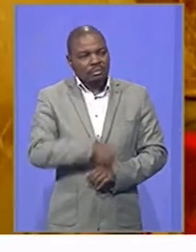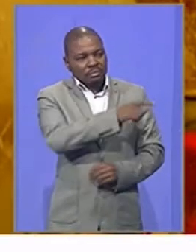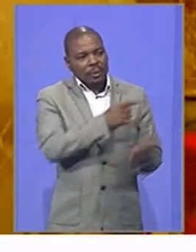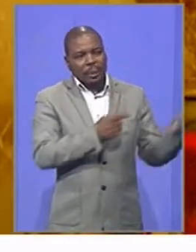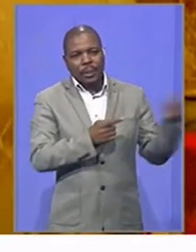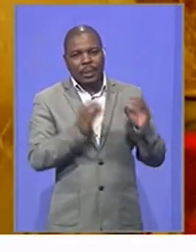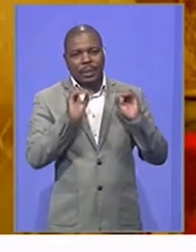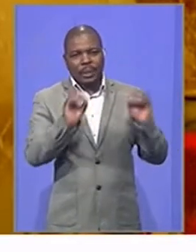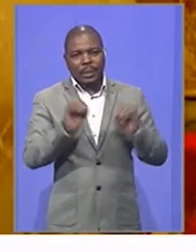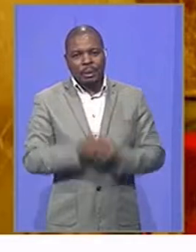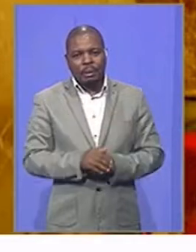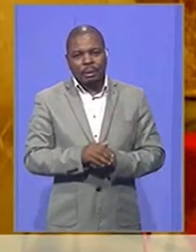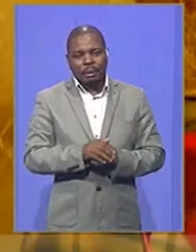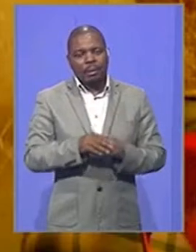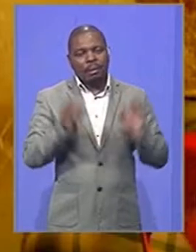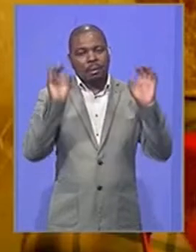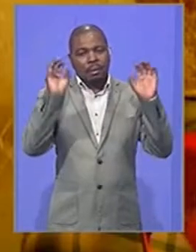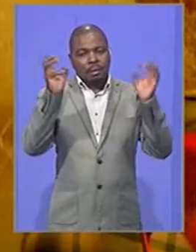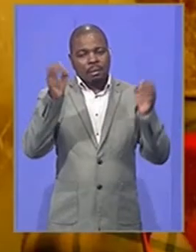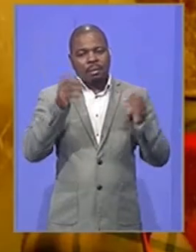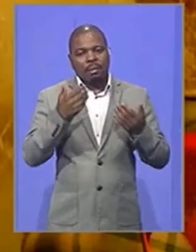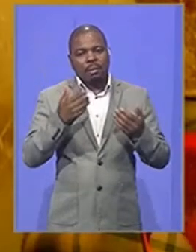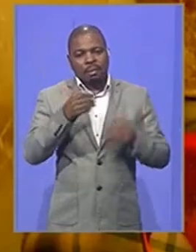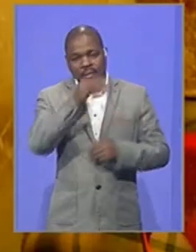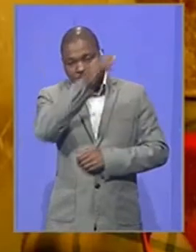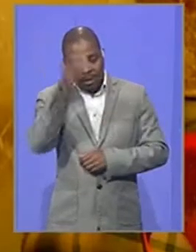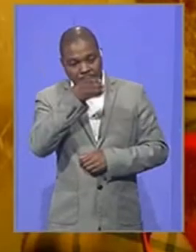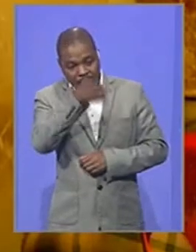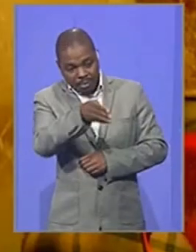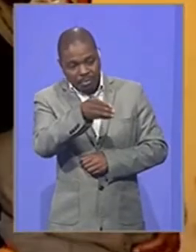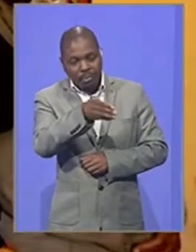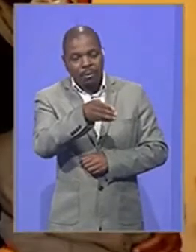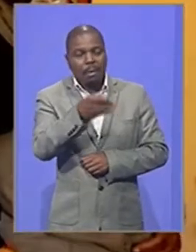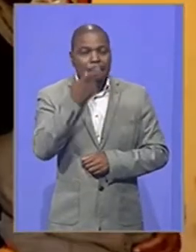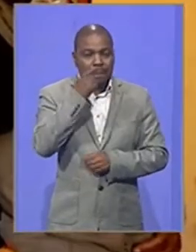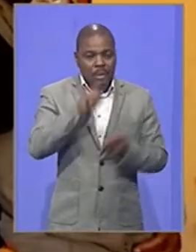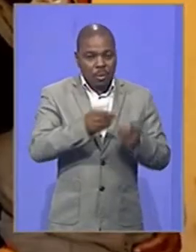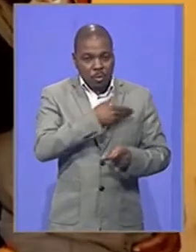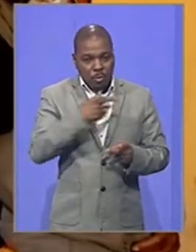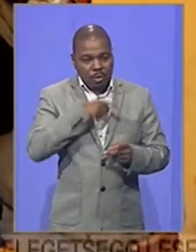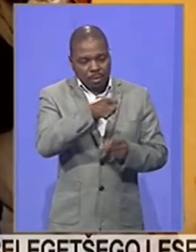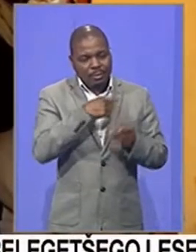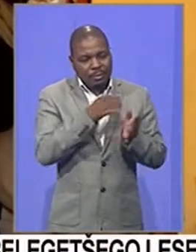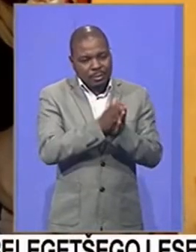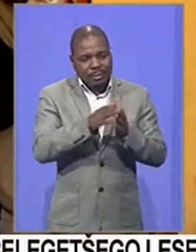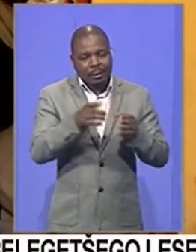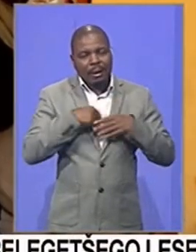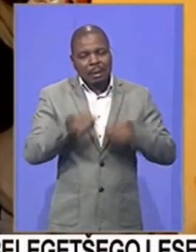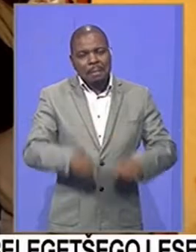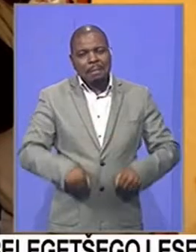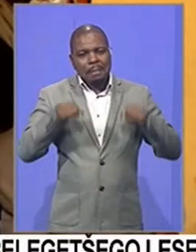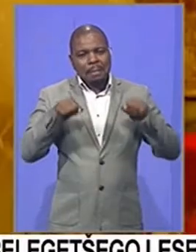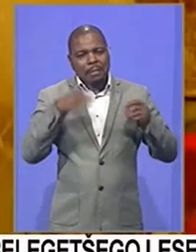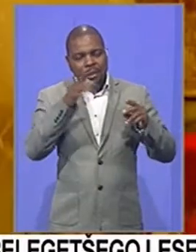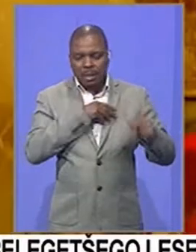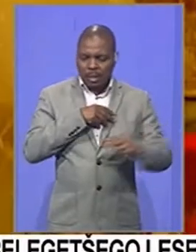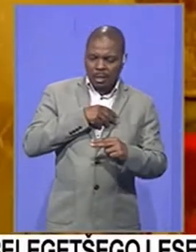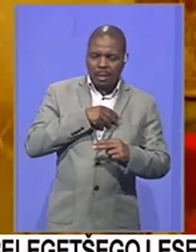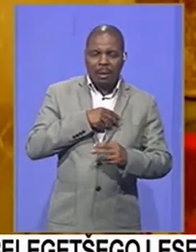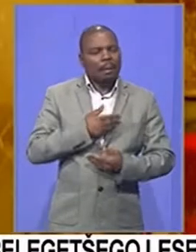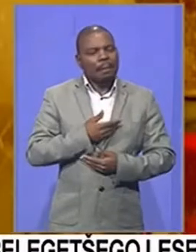tswelelang ne ke dutse le gausi le mapharamedic la monna le mosadi napile ke re ke išarokwa ka godimo ba realize gore ngwana